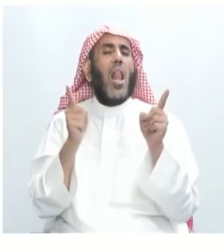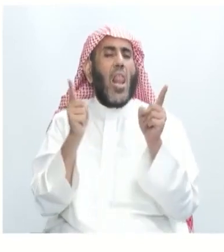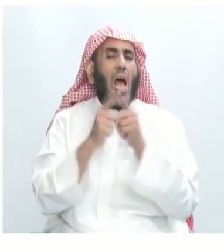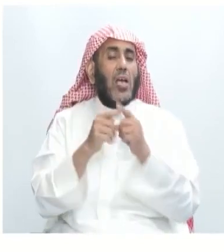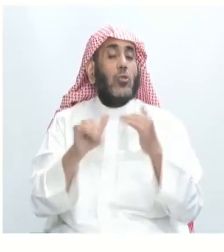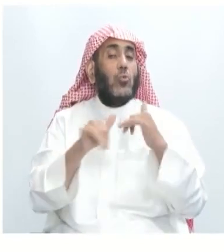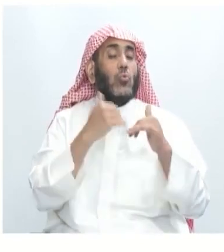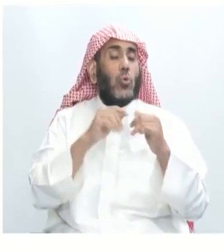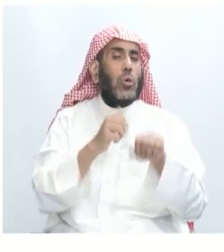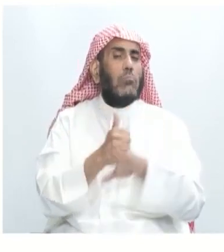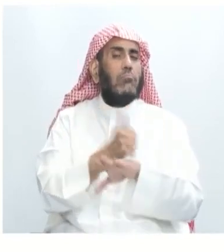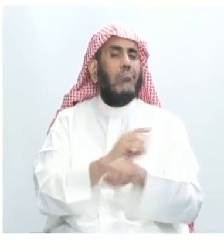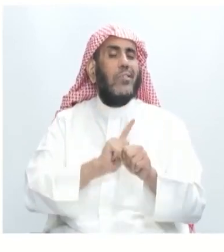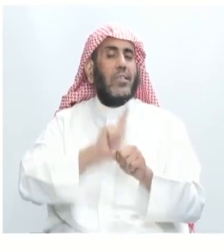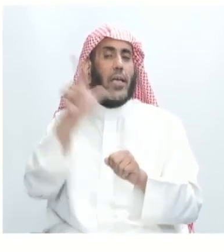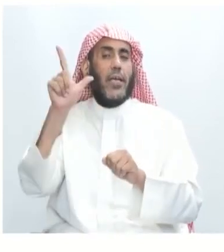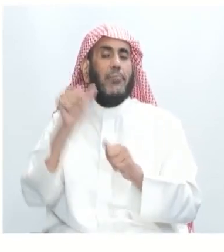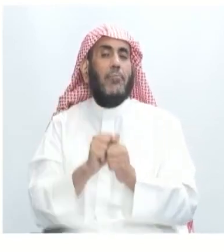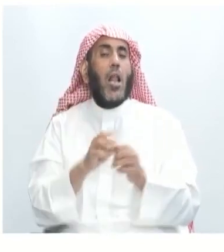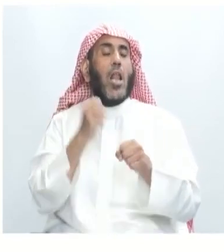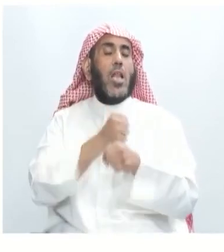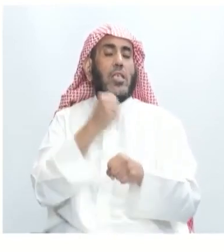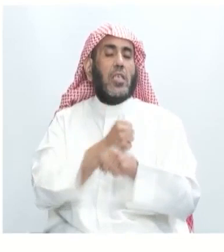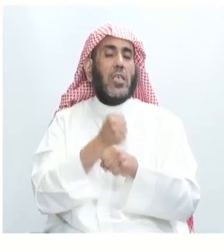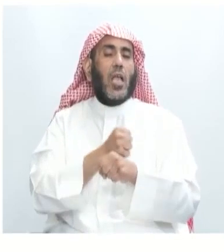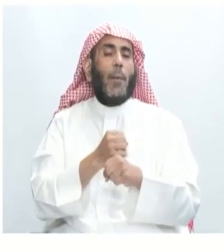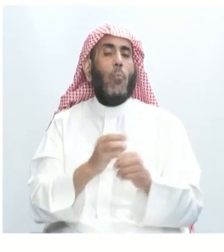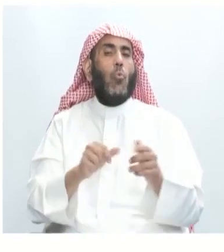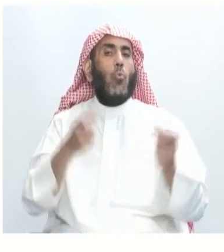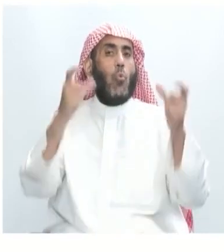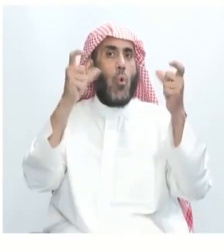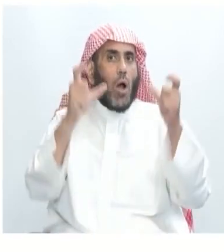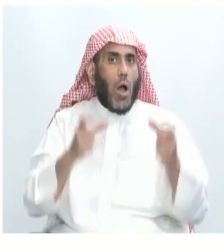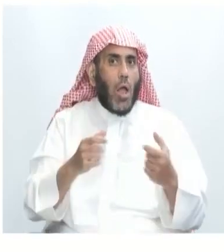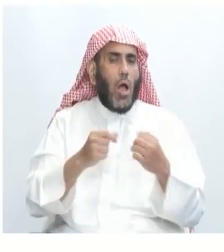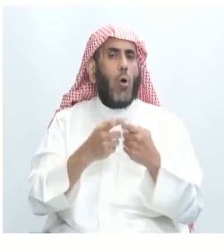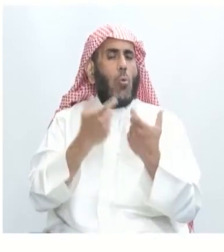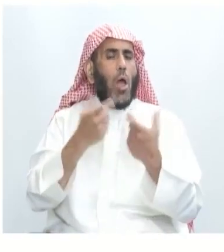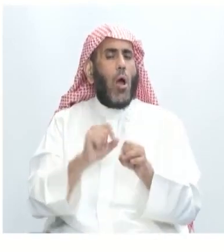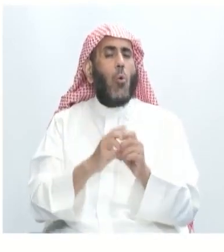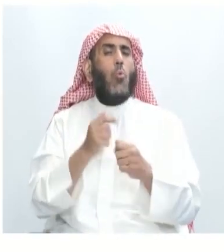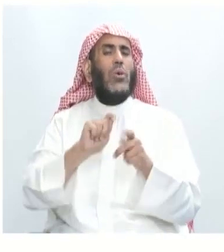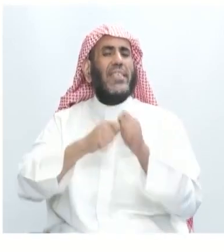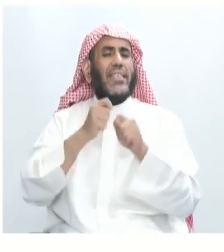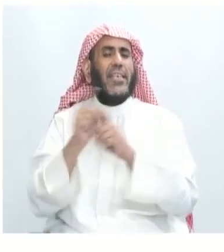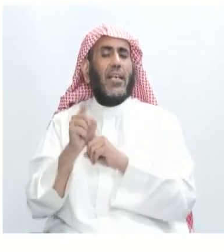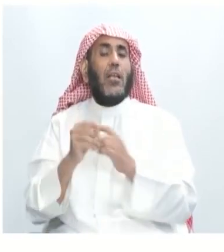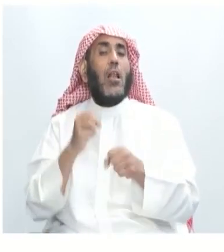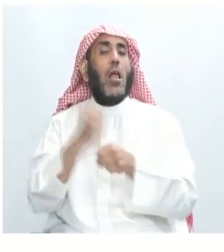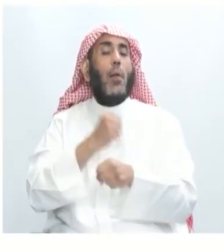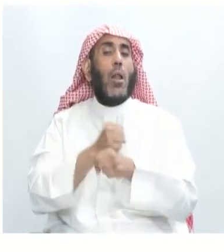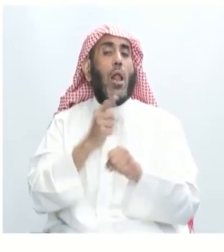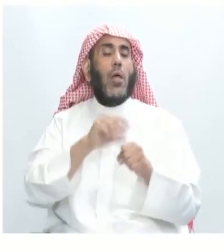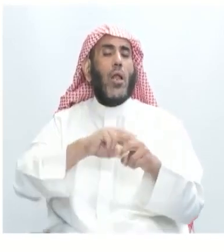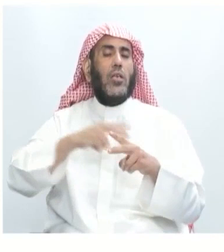الصحيحه لخص الطرق الصحيحه للاستخدام الوقايه والصيانه والوقايه والصيانه في عمل هذه